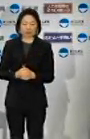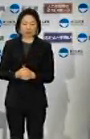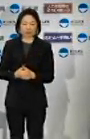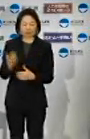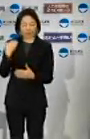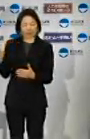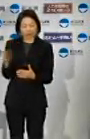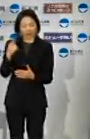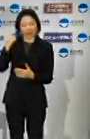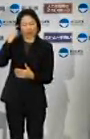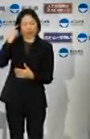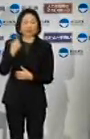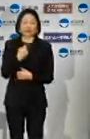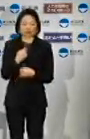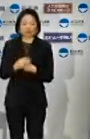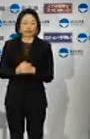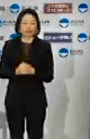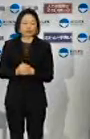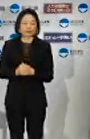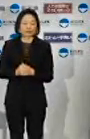従前から思っているところですね。